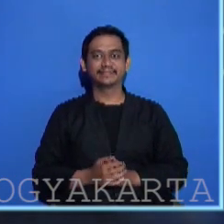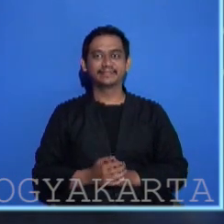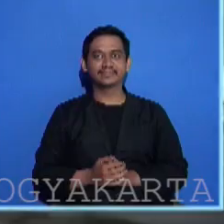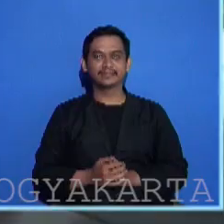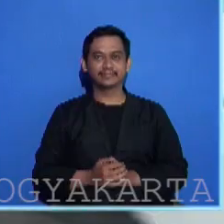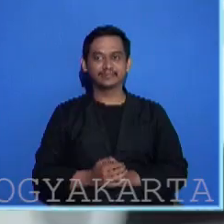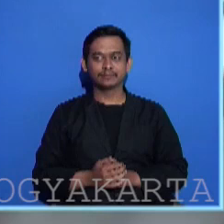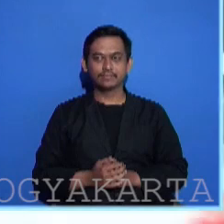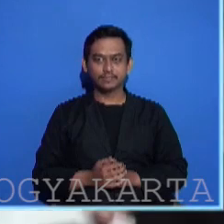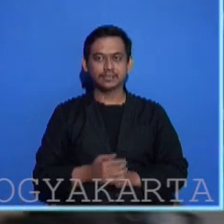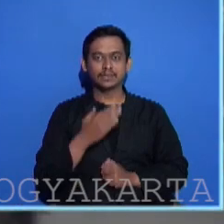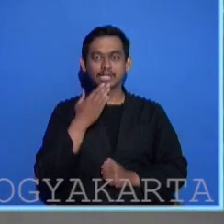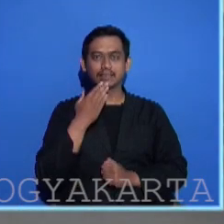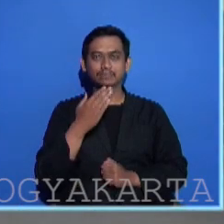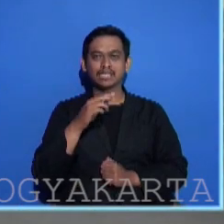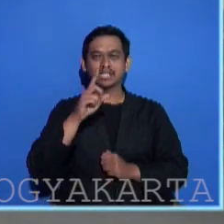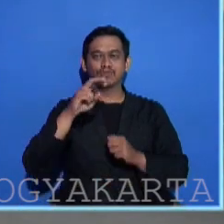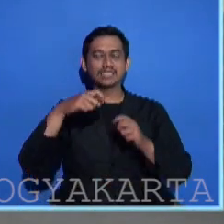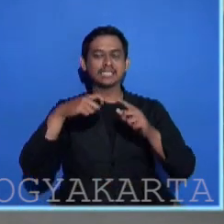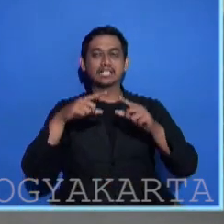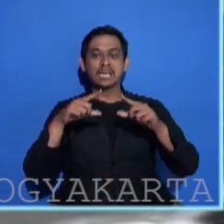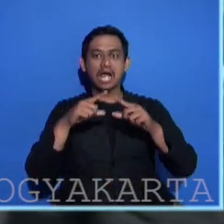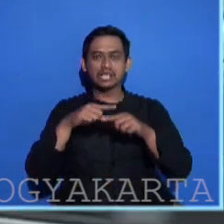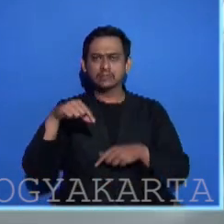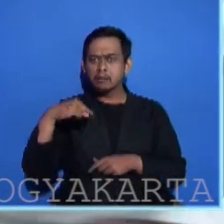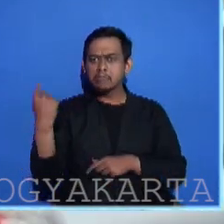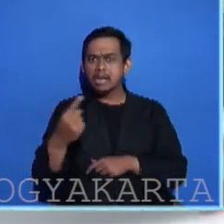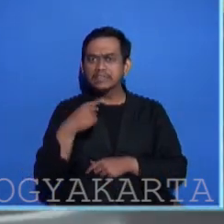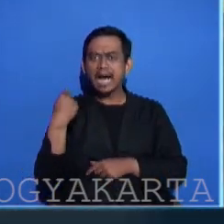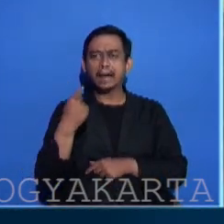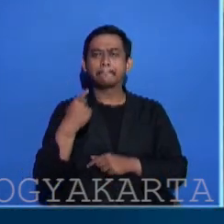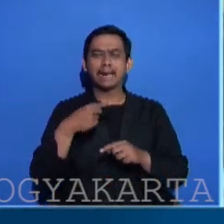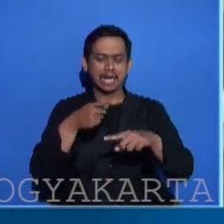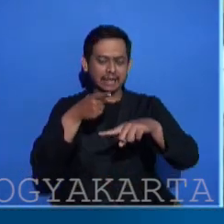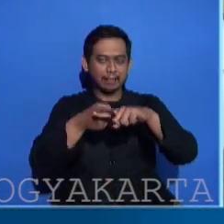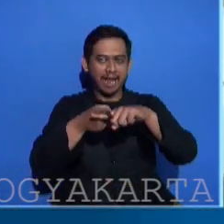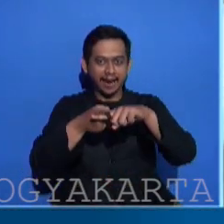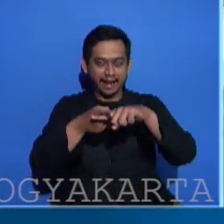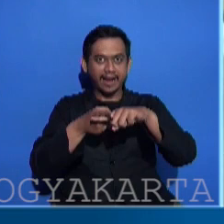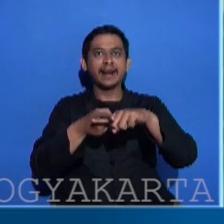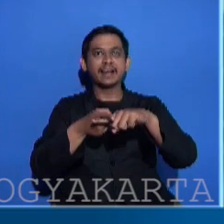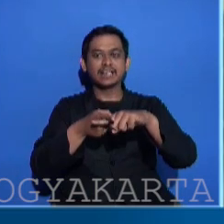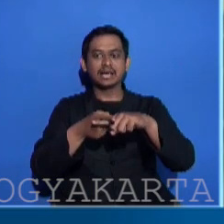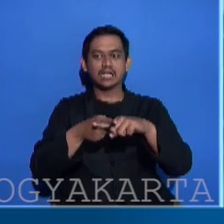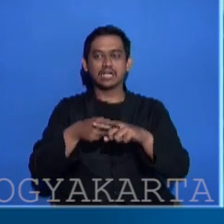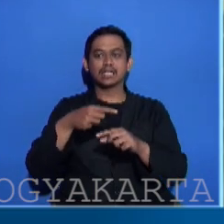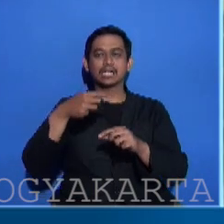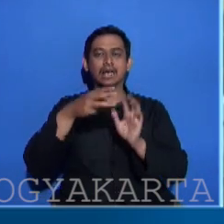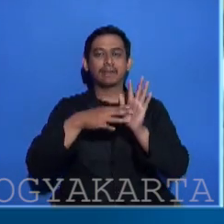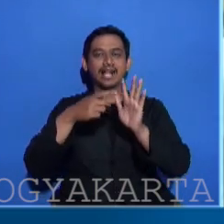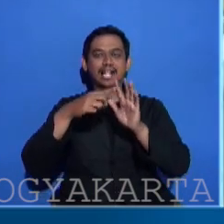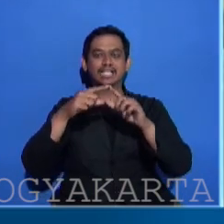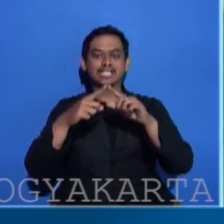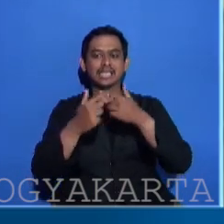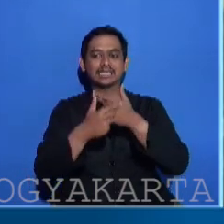Baik terima kasih Vika dan pemirsa saat ini kami berada di simpang empat tegalyoso dan memang saat ini dapat